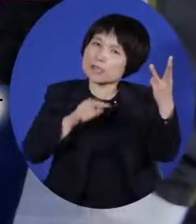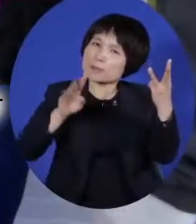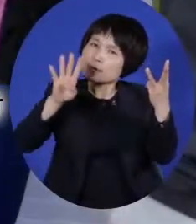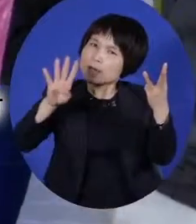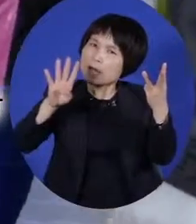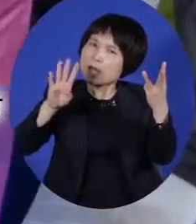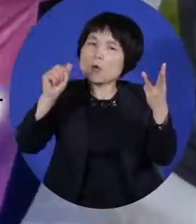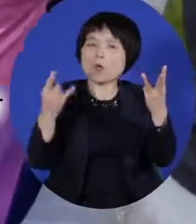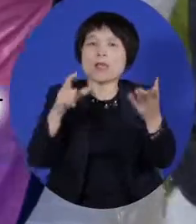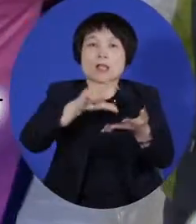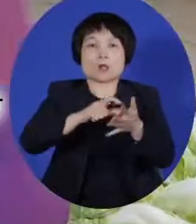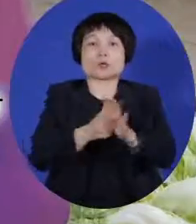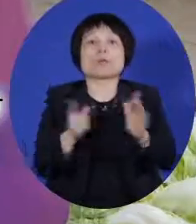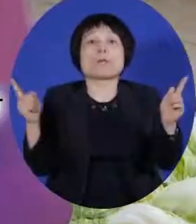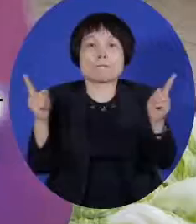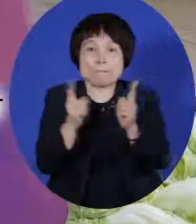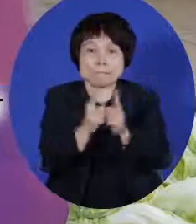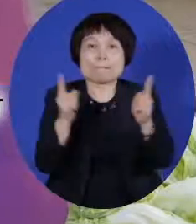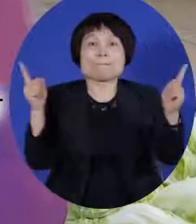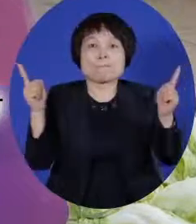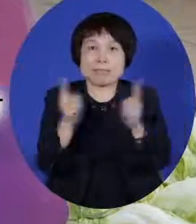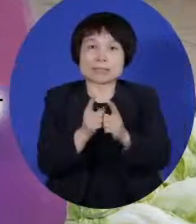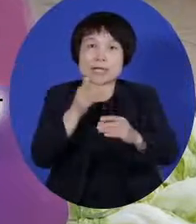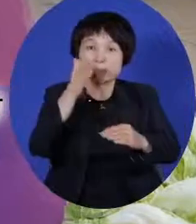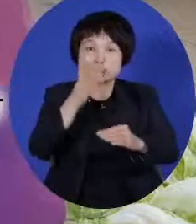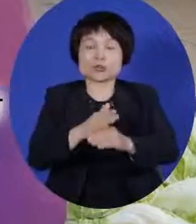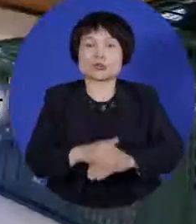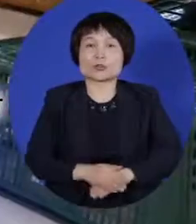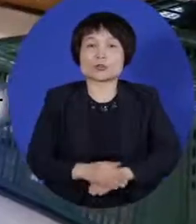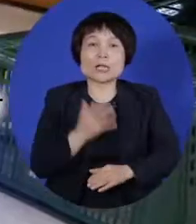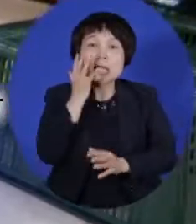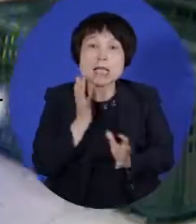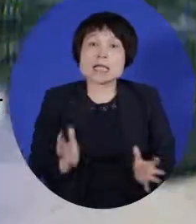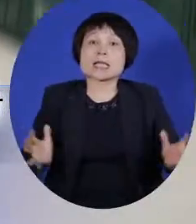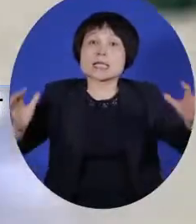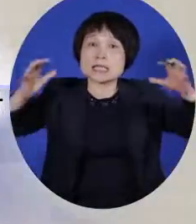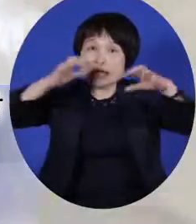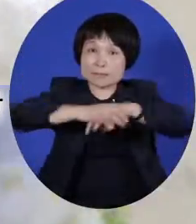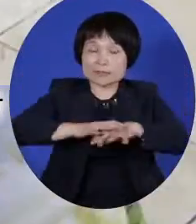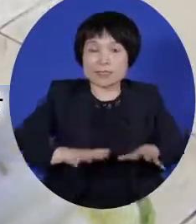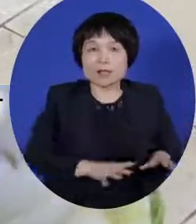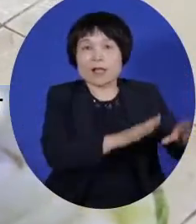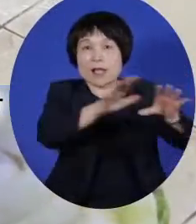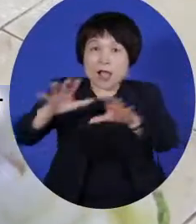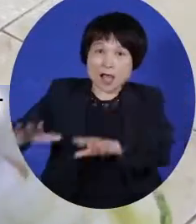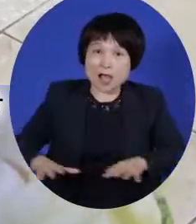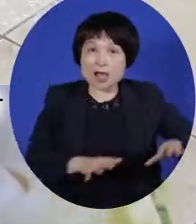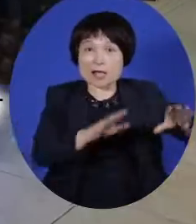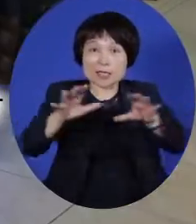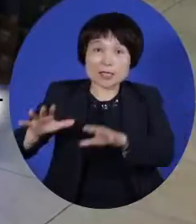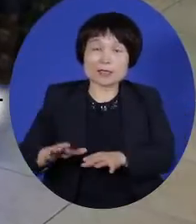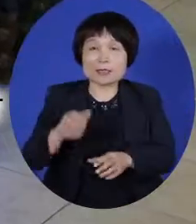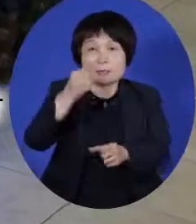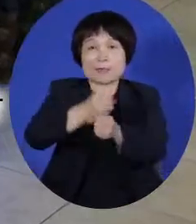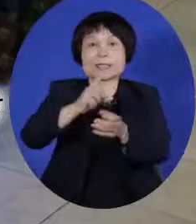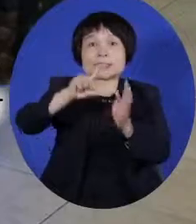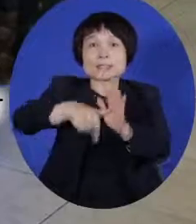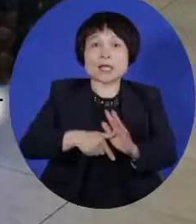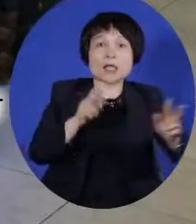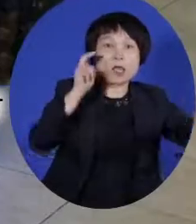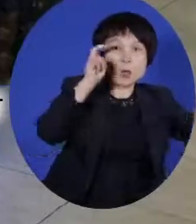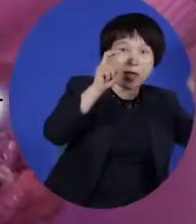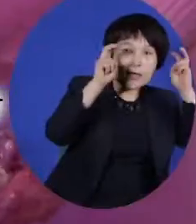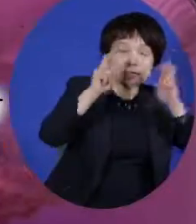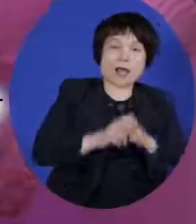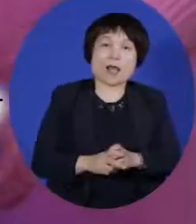자랑해 왔는데요 04 관계되는 다양한 재료가 어우러져 조화로운 맛을 내는 김 잔을 공사의 노사와